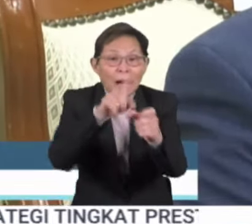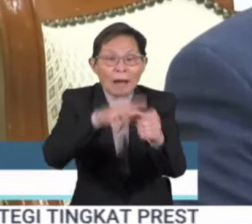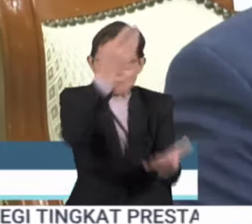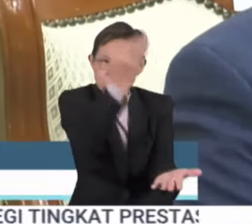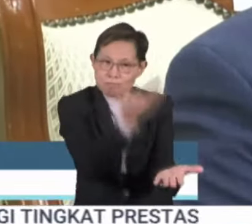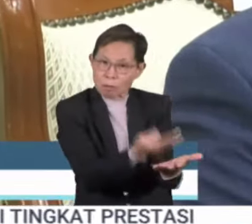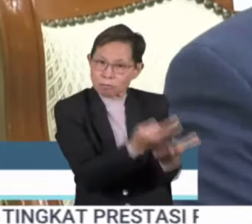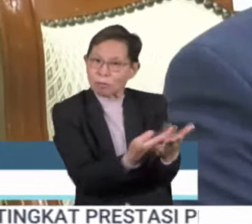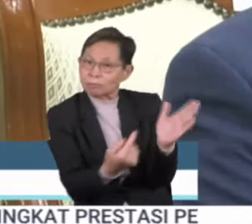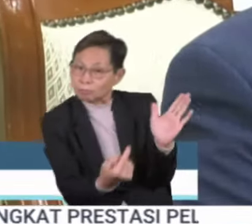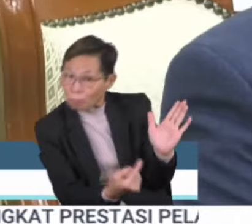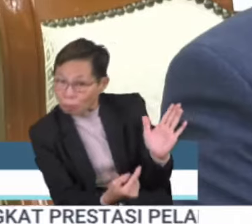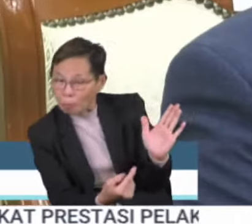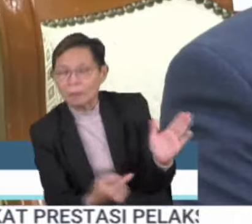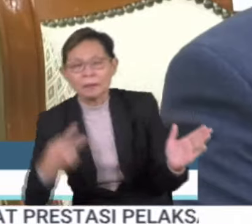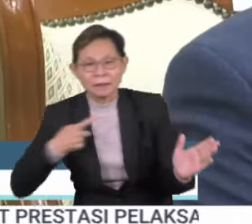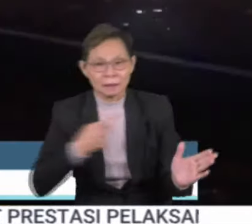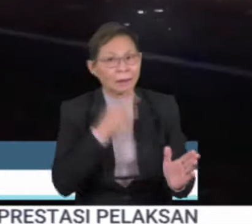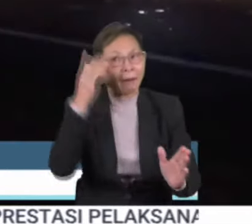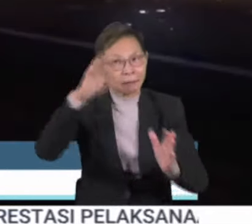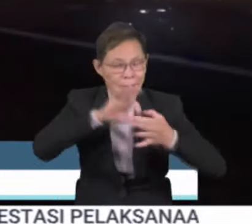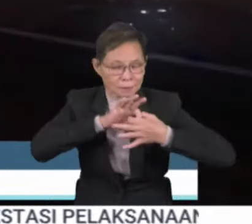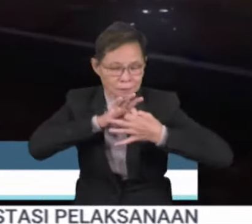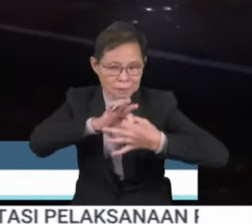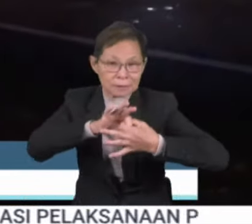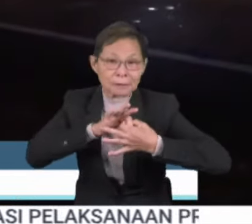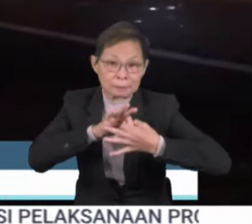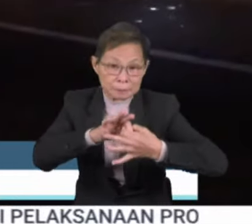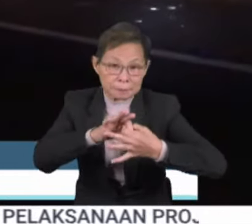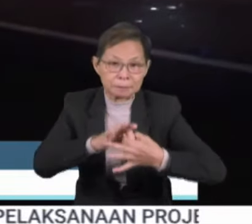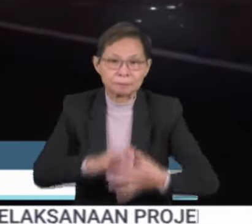lah yang kita akan kerjasama foreign